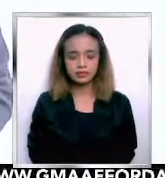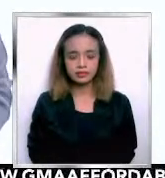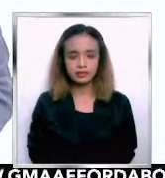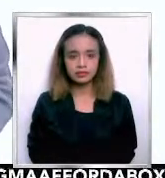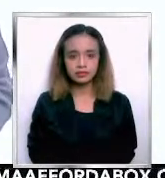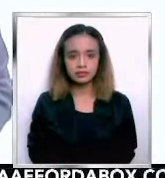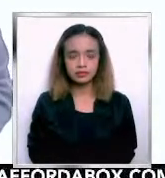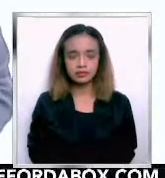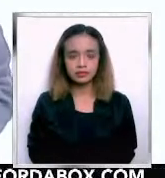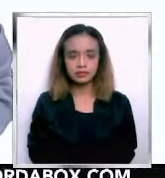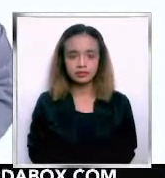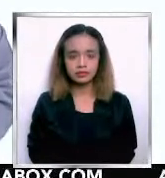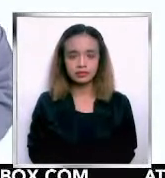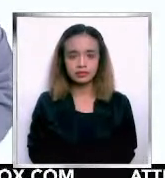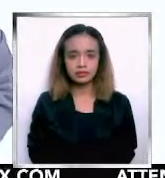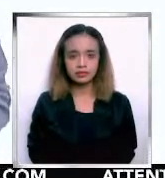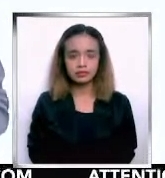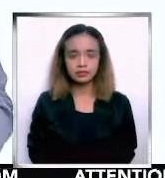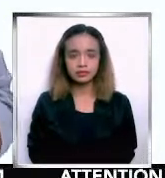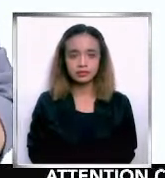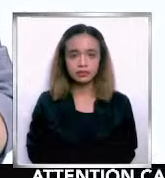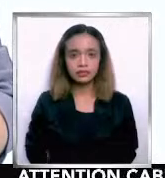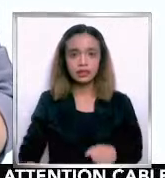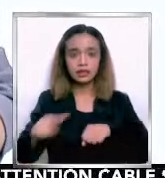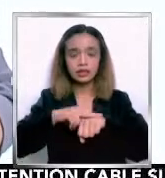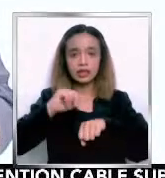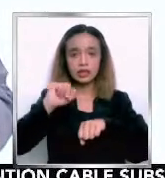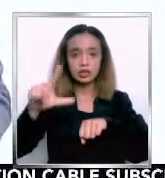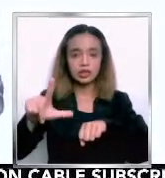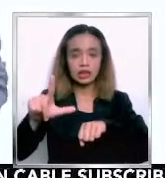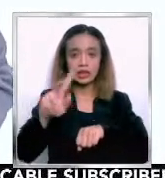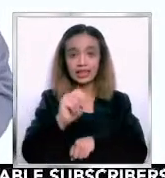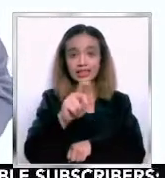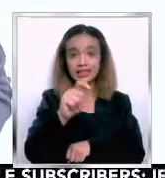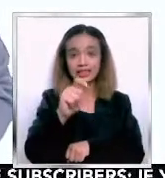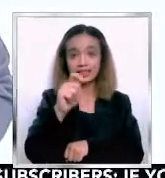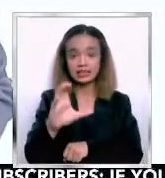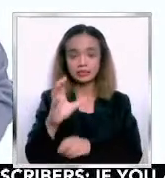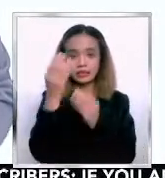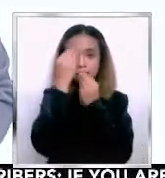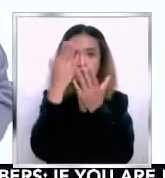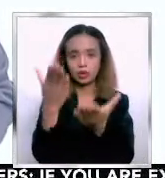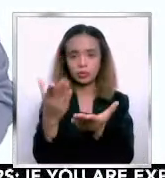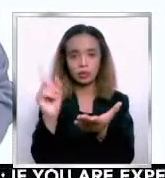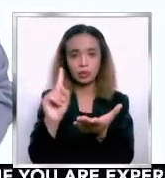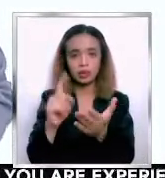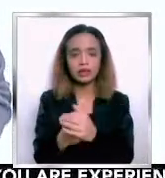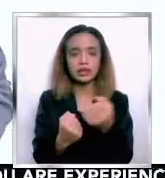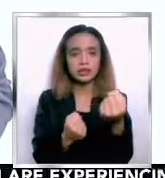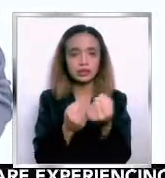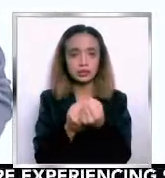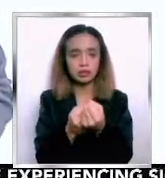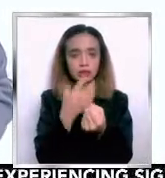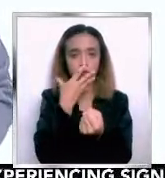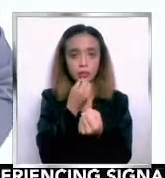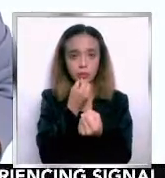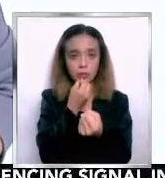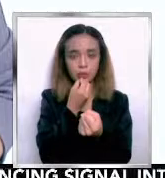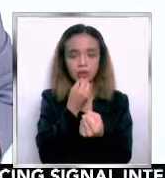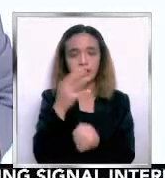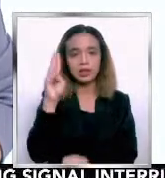Formal na ang inihayag ng Nationalist People's Coalition o NPC ang kanilang suporta sa House Speakership ni House Majority Leader Martin